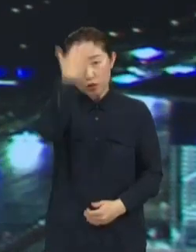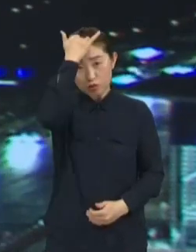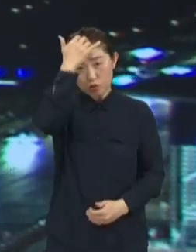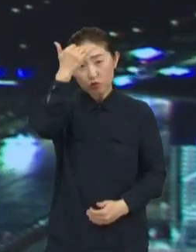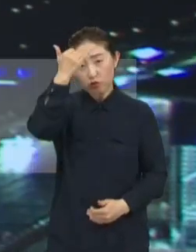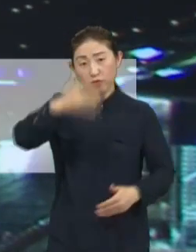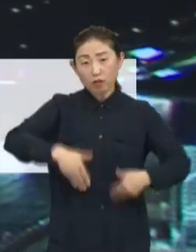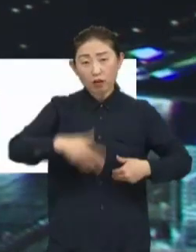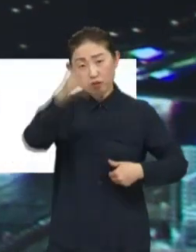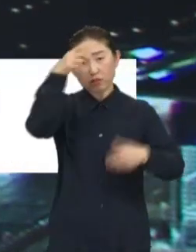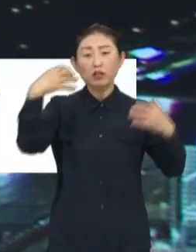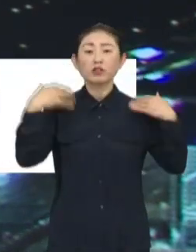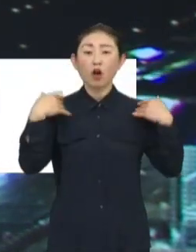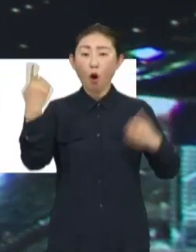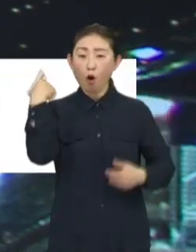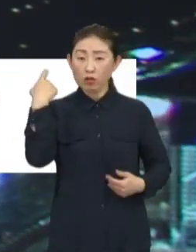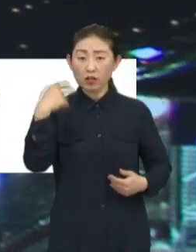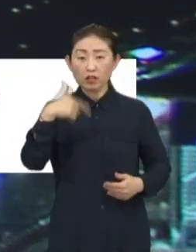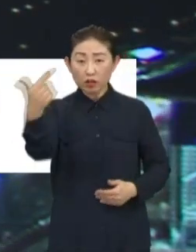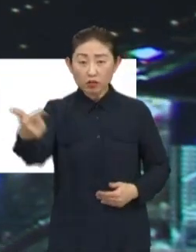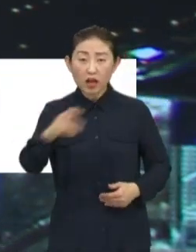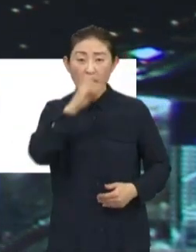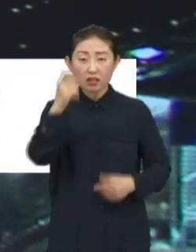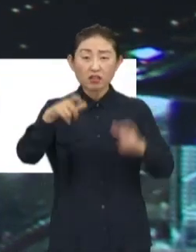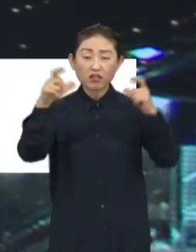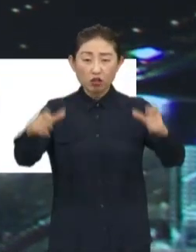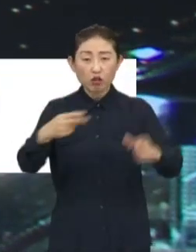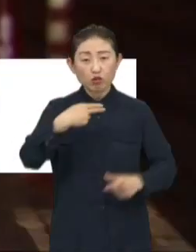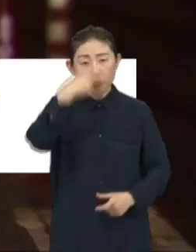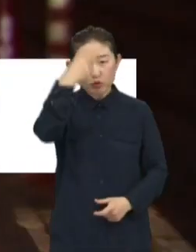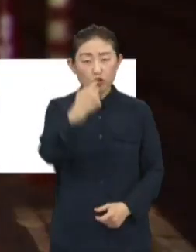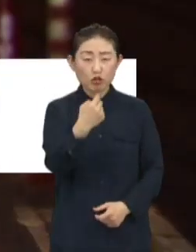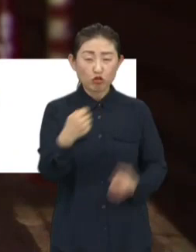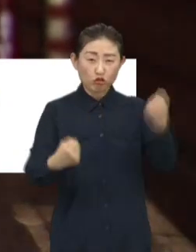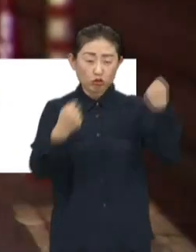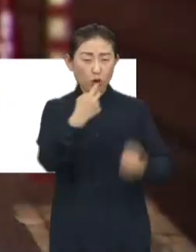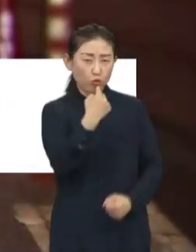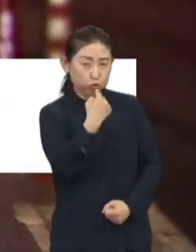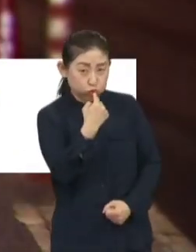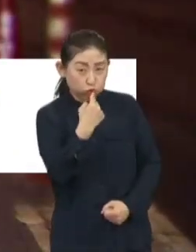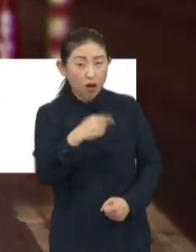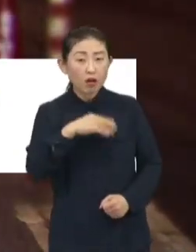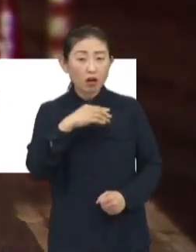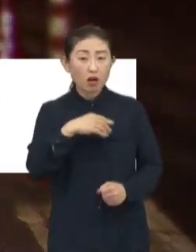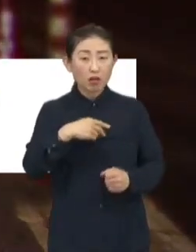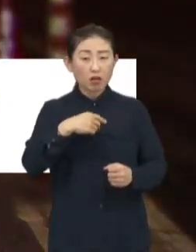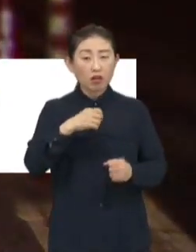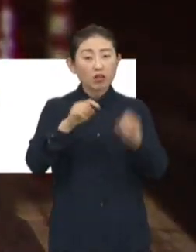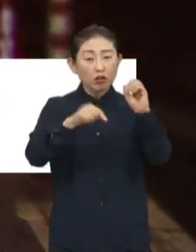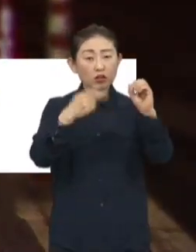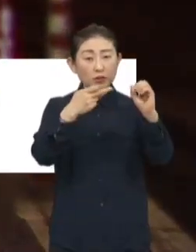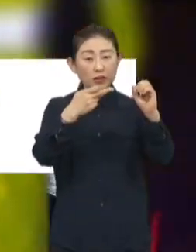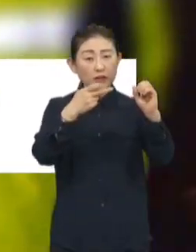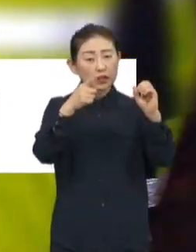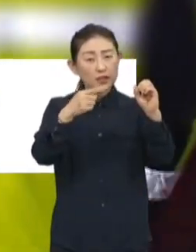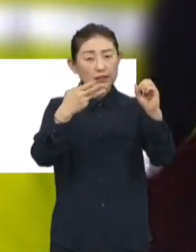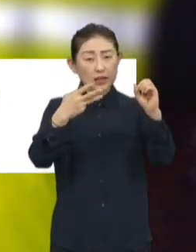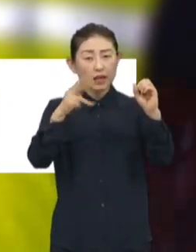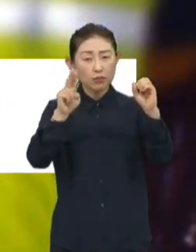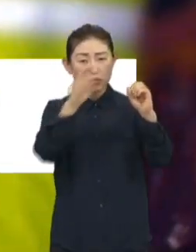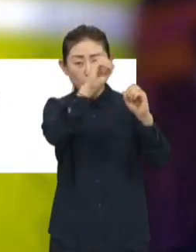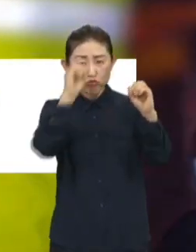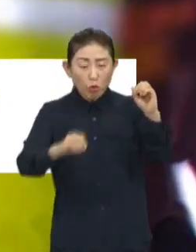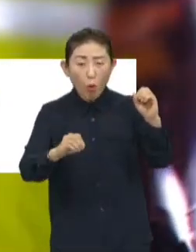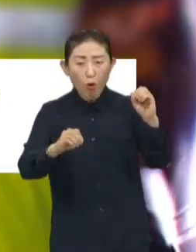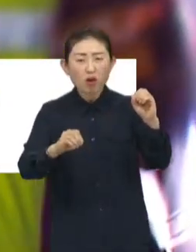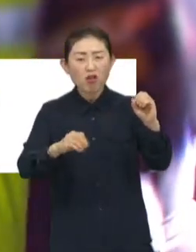충남 경찰청이 어제 저녁 아산 지역에서 음주운전 단속을 벌려 혈중 알코올 농도 0.132 만취 운전자